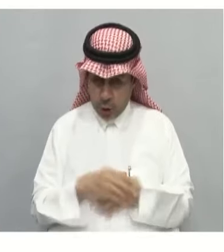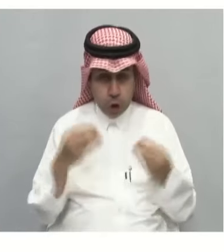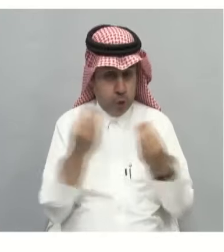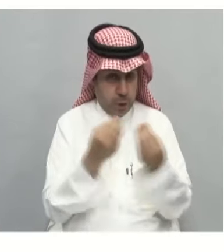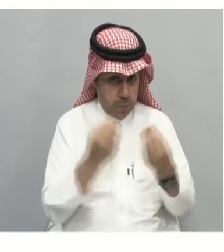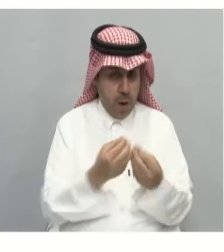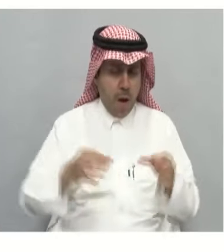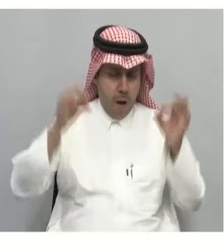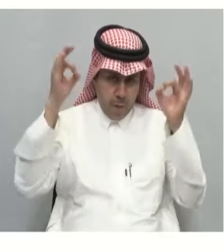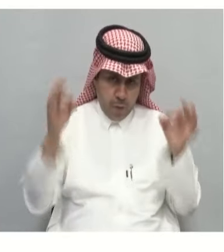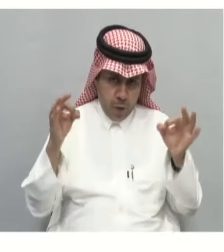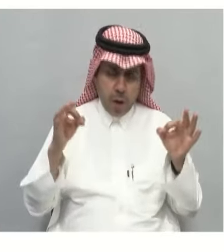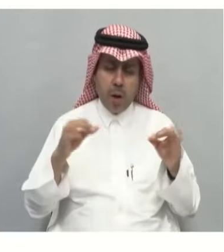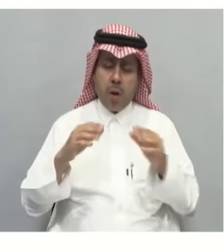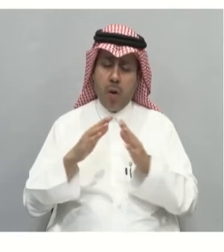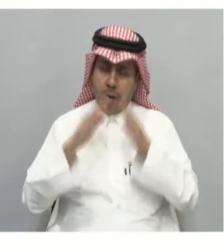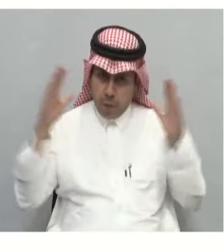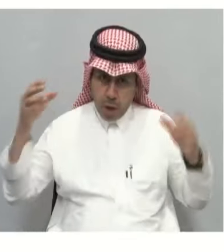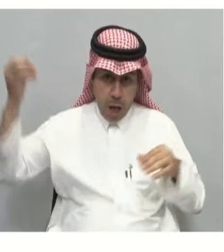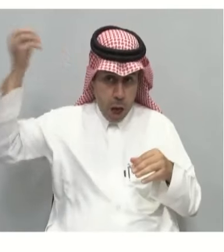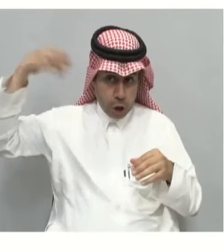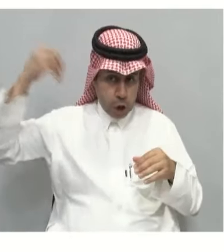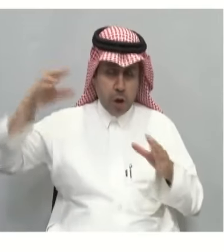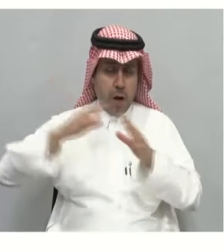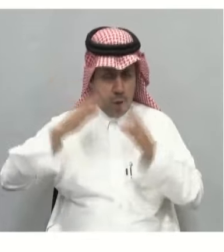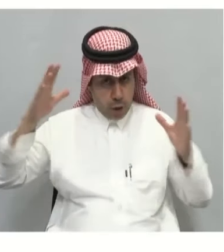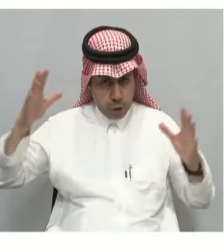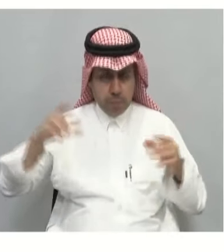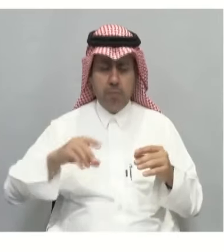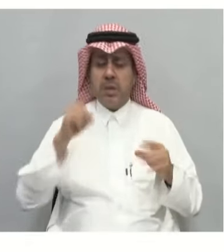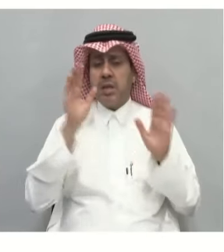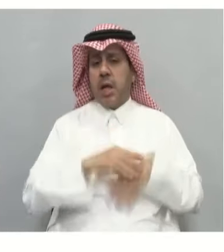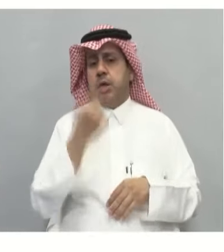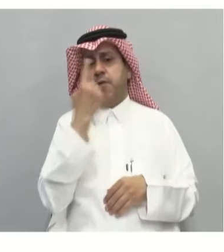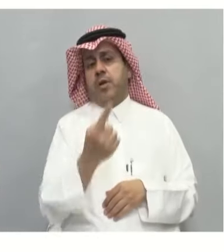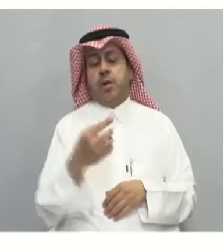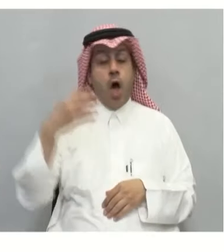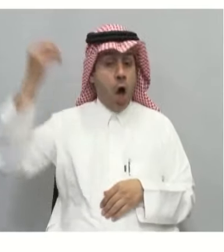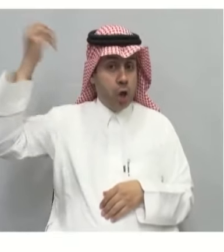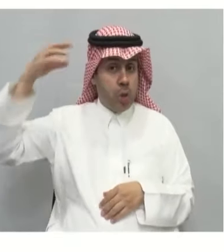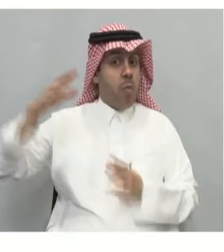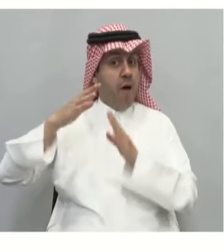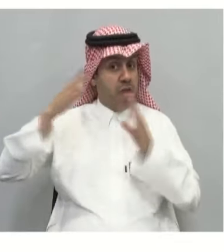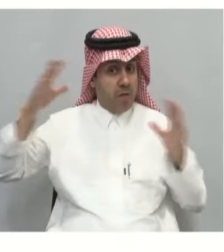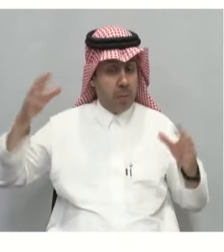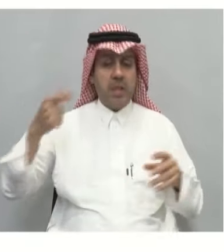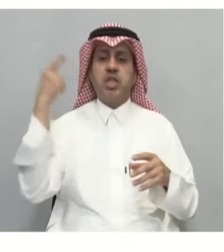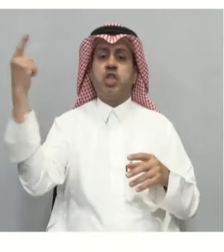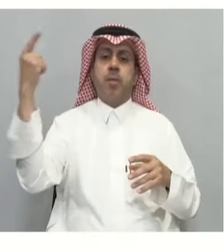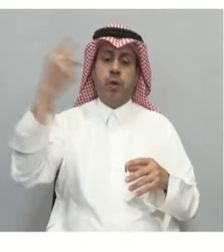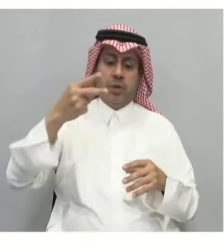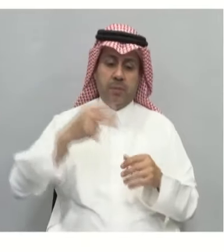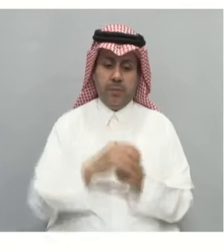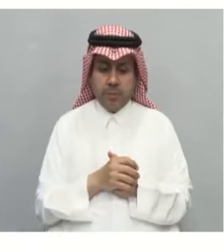وعلا صلاه الجماعه وانها تتفاوت عن صلاه الفرد بدرجات فكم درجه نكمل واياكم وقد